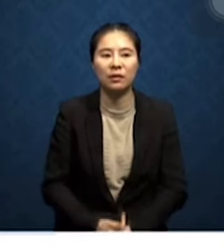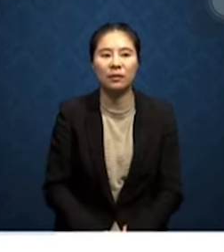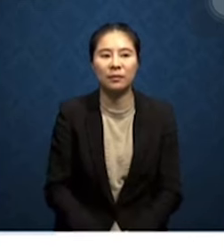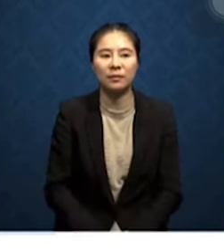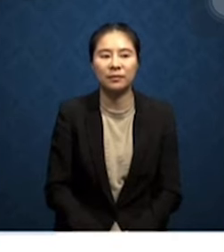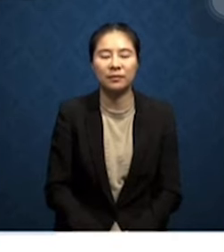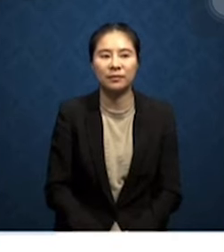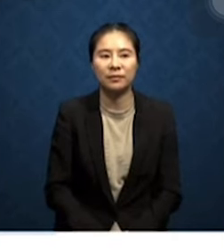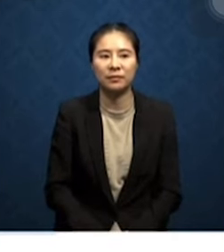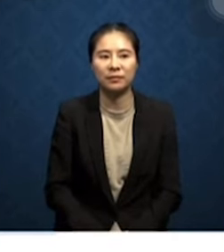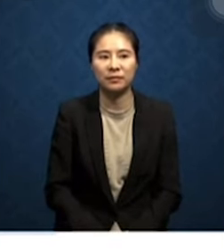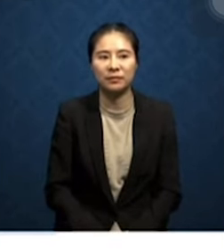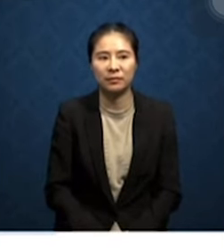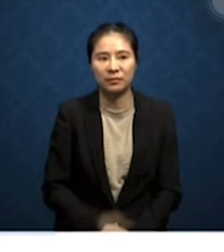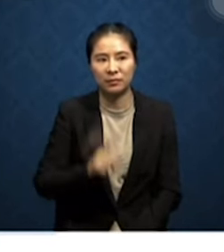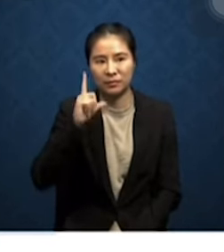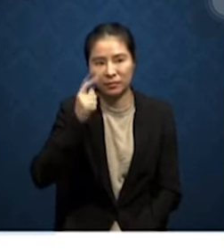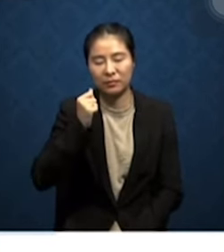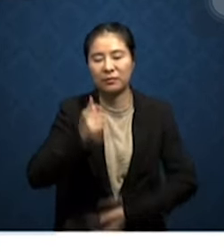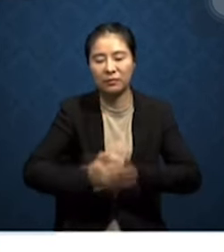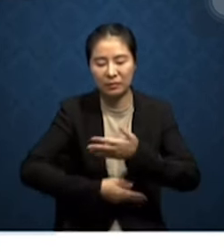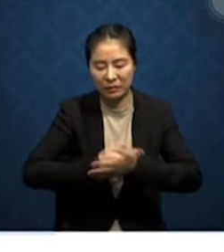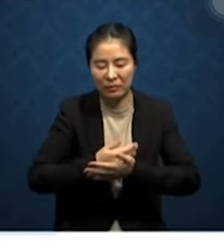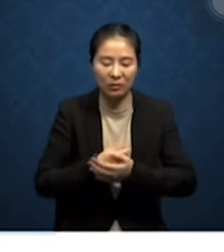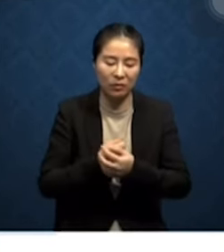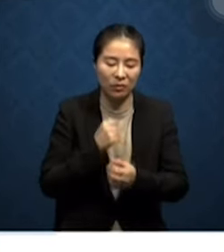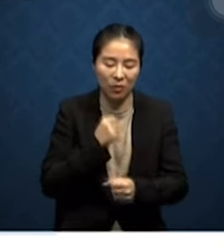พวกเขาต้องใช้ความอดทนอดกั้นในการทำมาหากิน